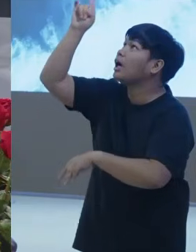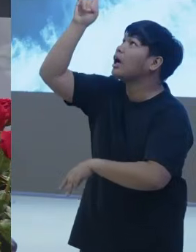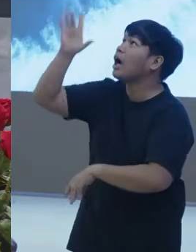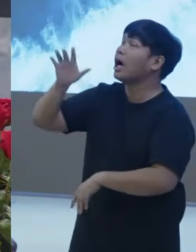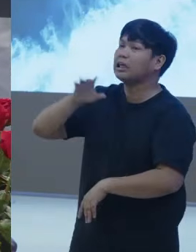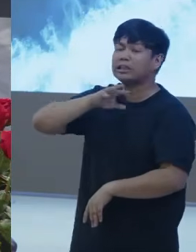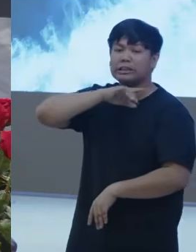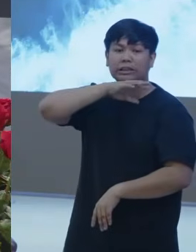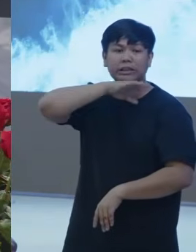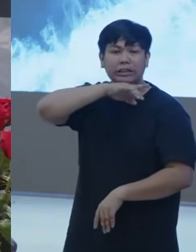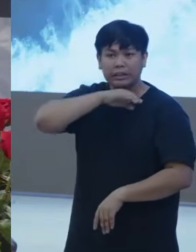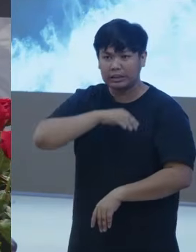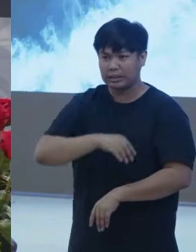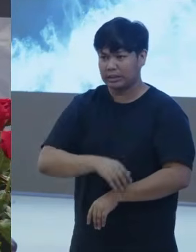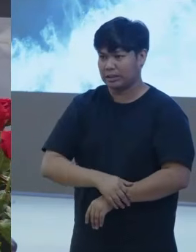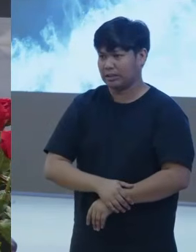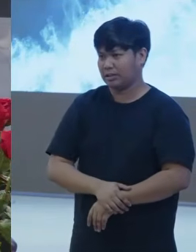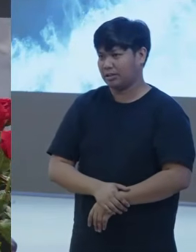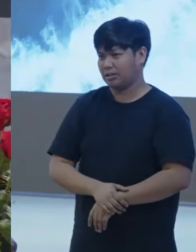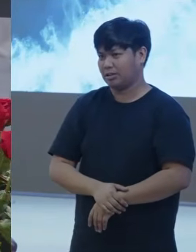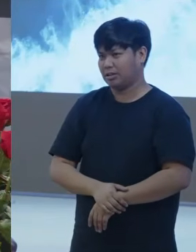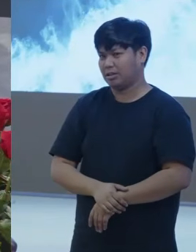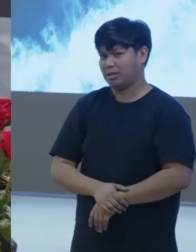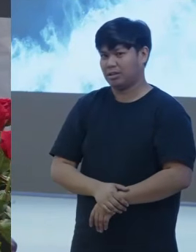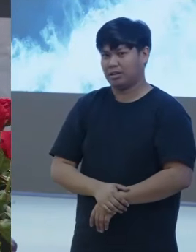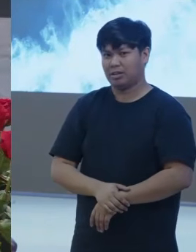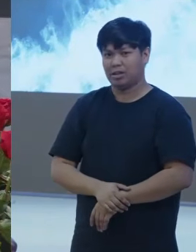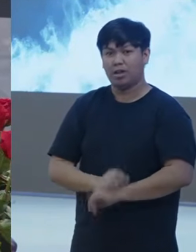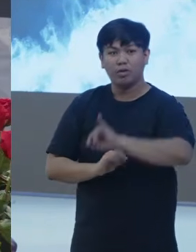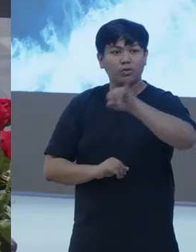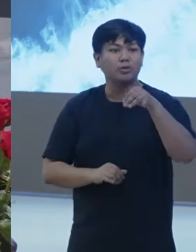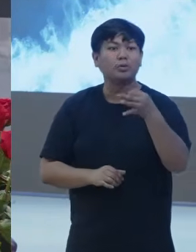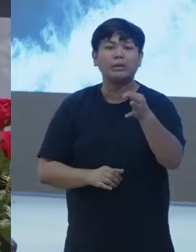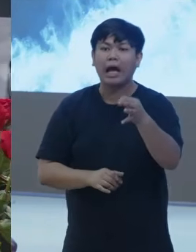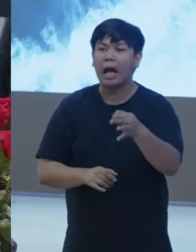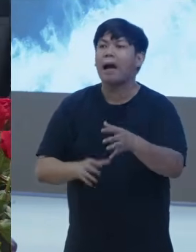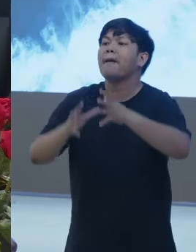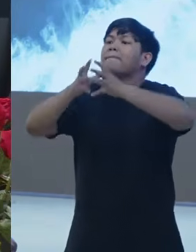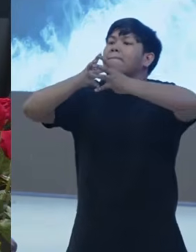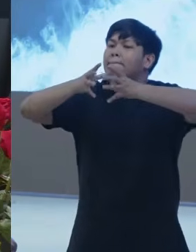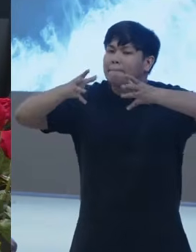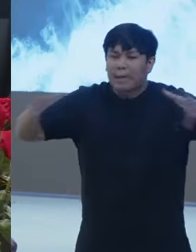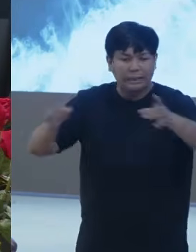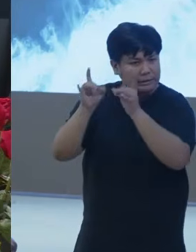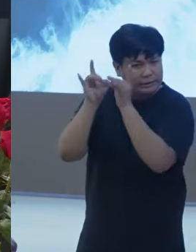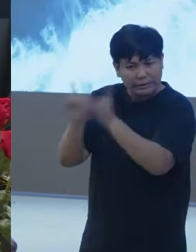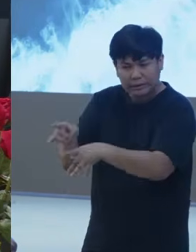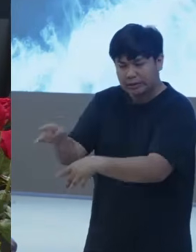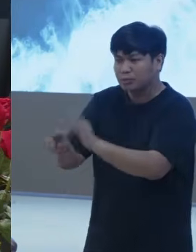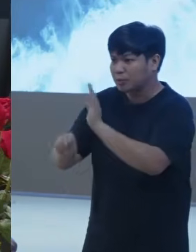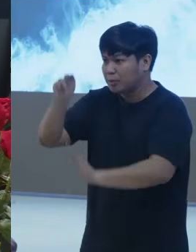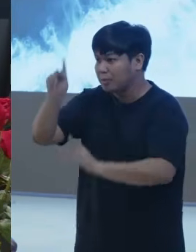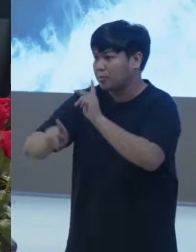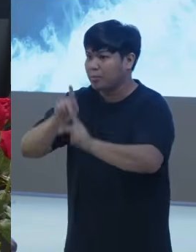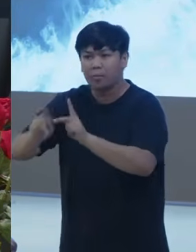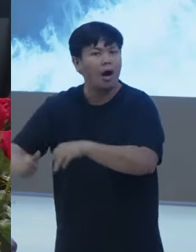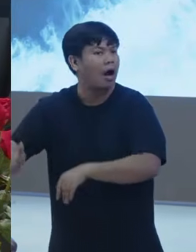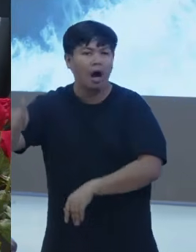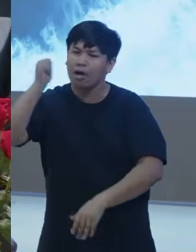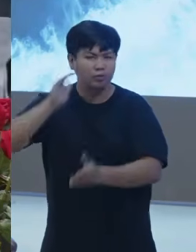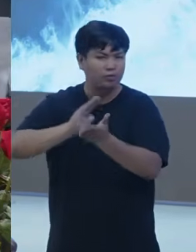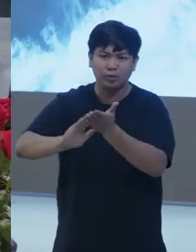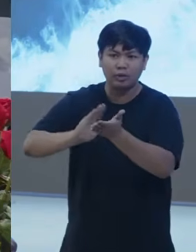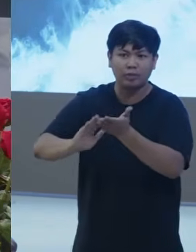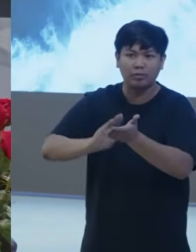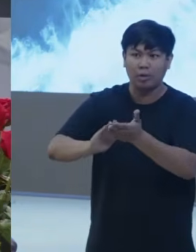Nineveh. Ayaw nga niyang masave ang Nineveh. Ayaw niyang mapatawad sila. Ayaw niyang